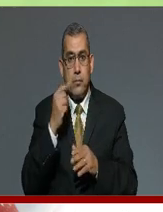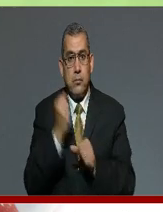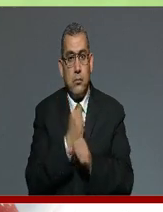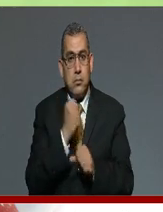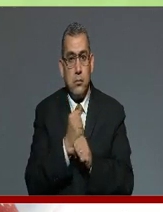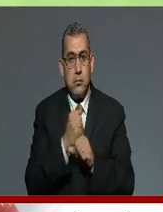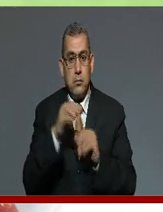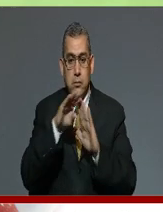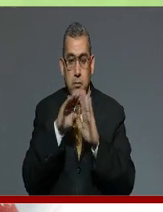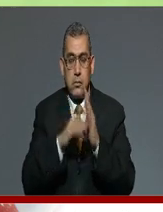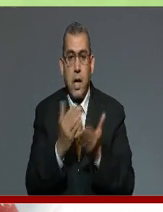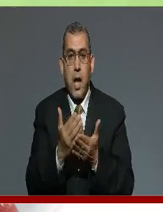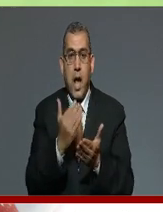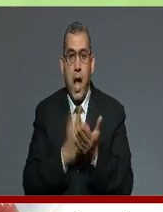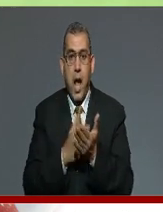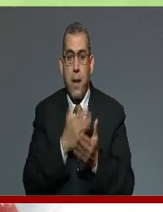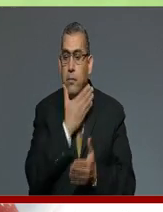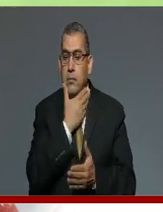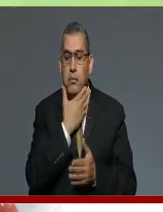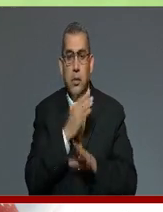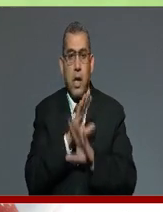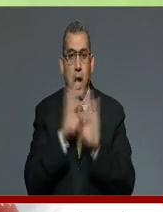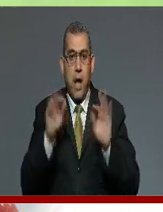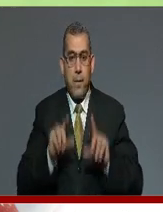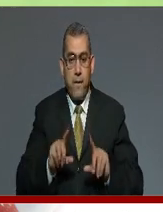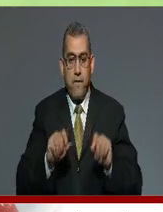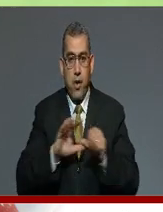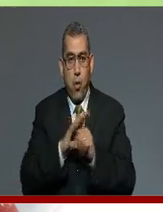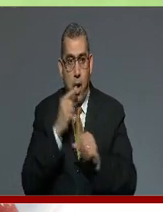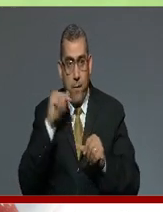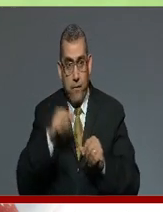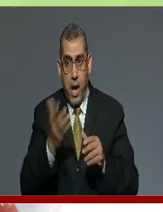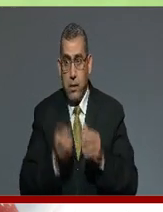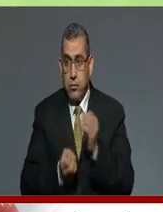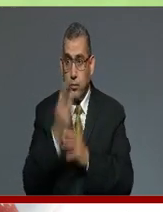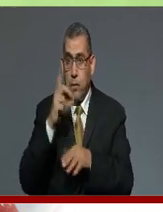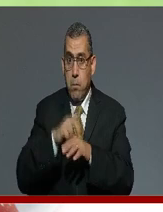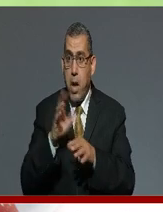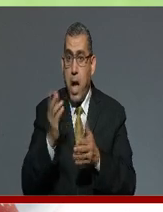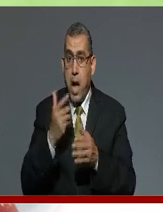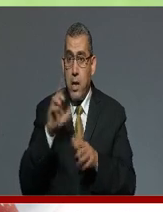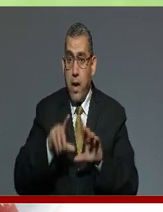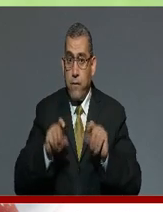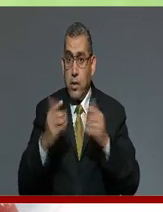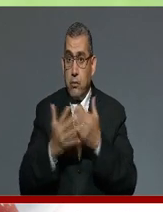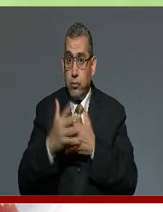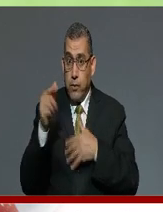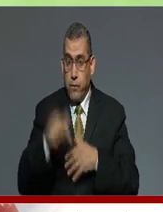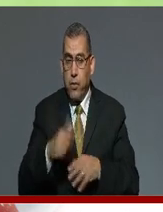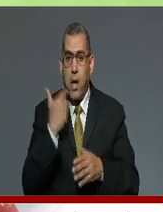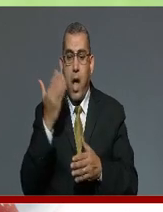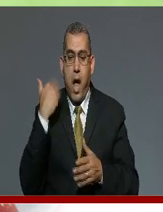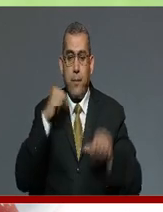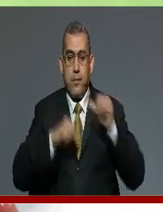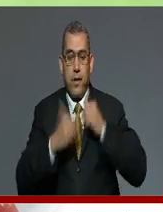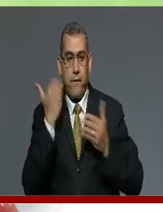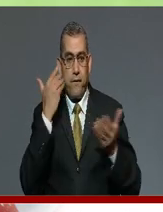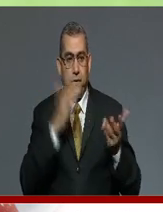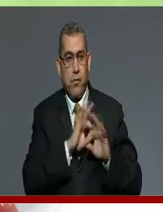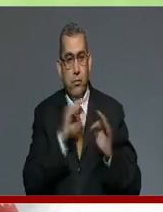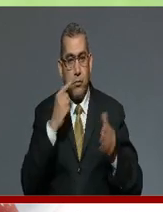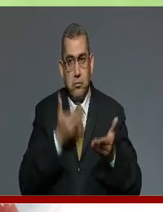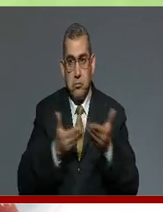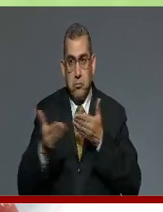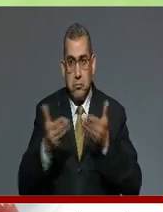الاستعداد والاستجابه للجائحه والامراض لانه يجب ان اقول هذا بالنيابه عن وزاره